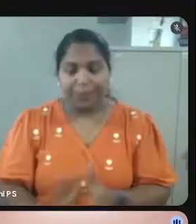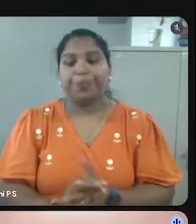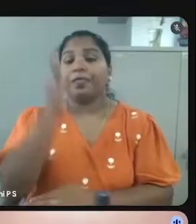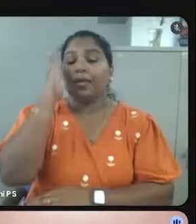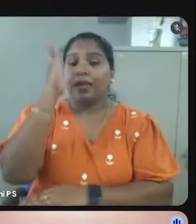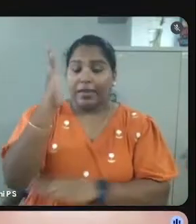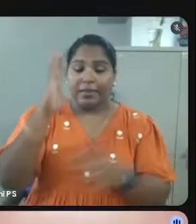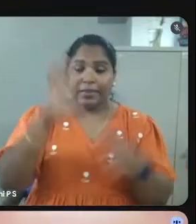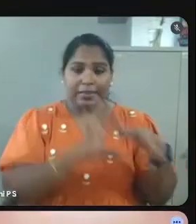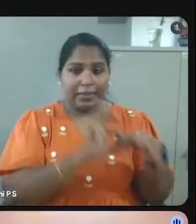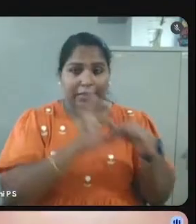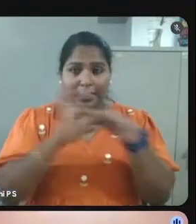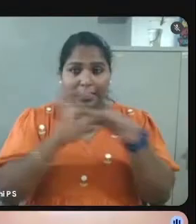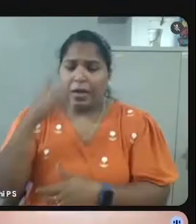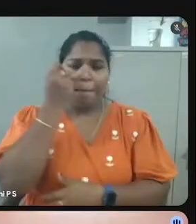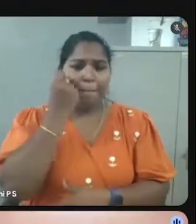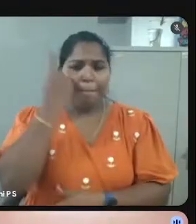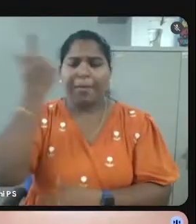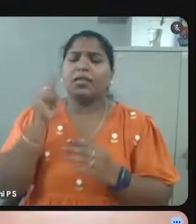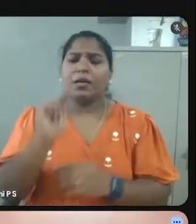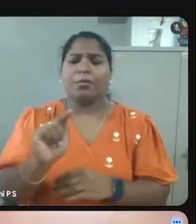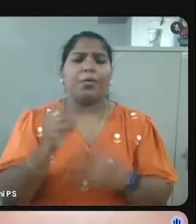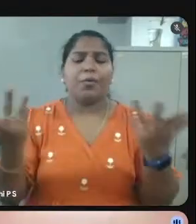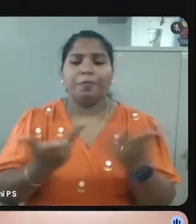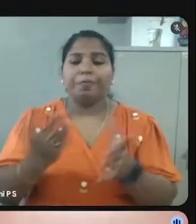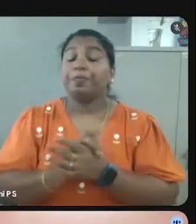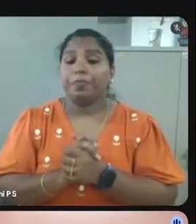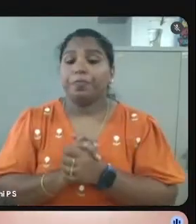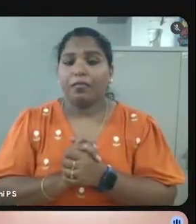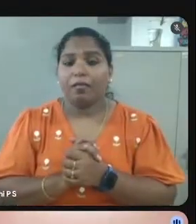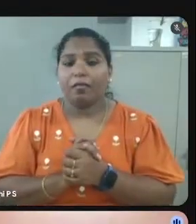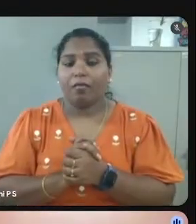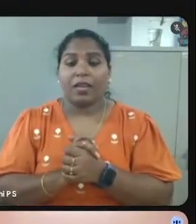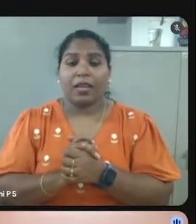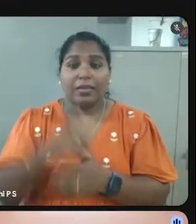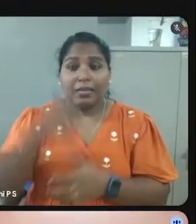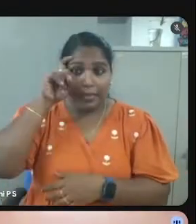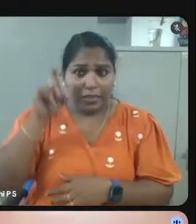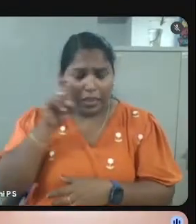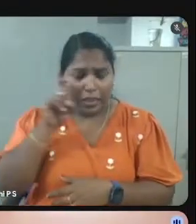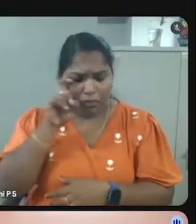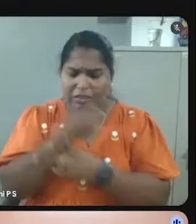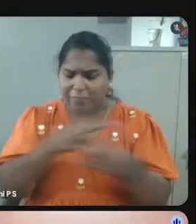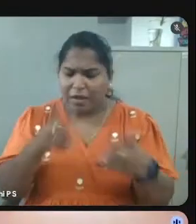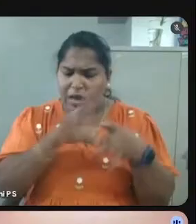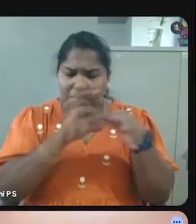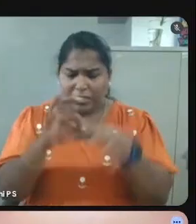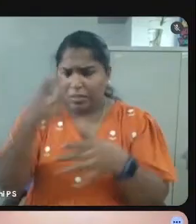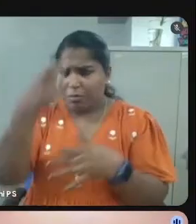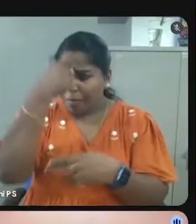നിന്ന് പ്രത്യേകമായി മനസ്സിലാക്കുന്നത് ലൈംഗിക പ്രശ്നങ്ങൾ നമ്മൾ ഒരിക്കലും മറച്ചു വെക്കേണ്ട ഒരു